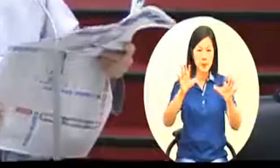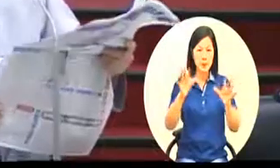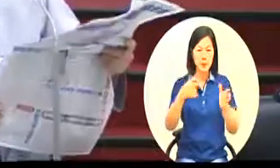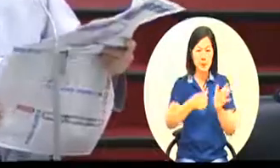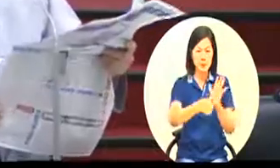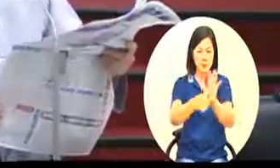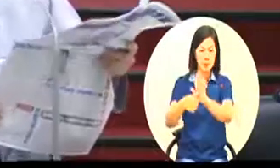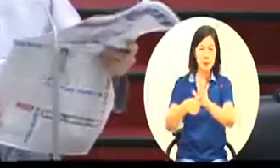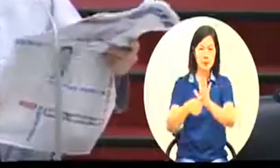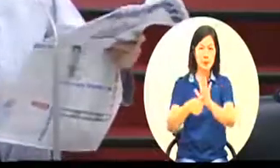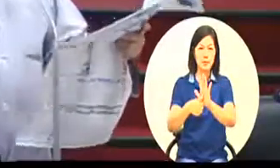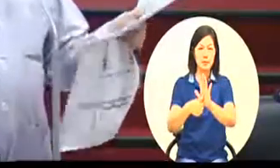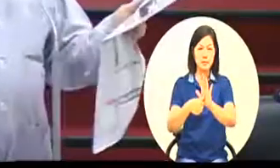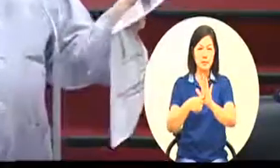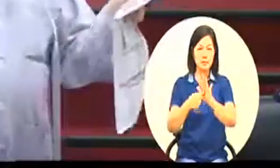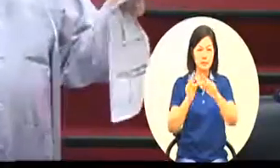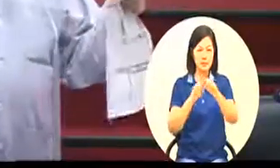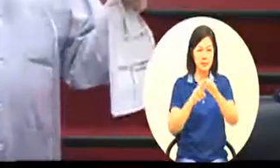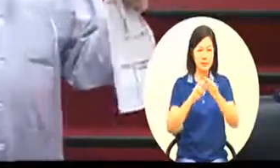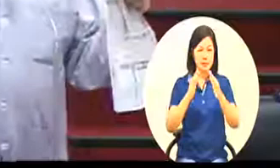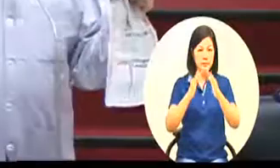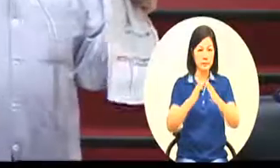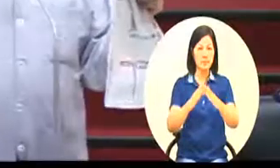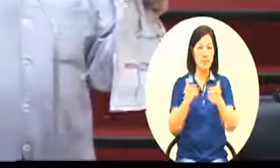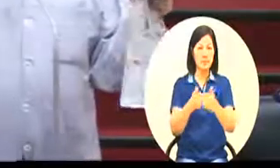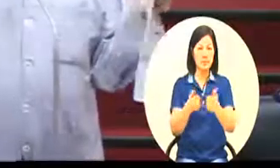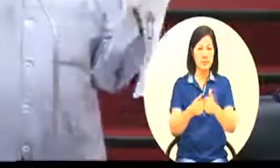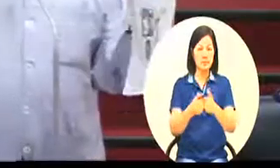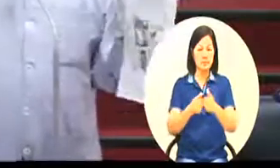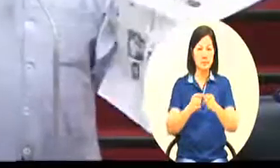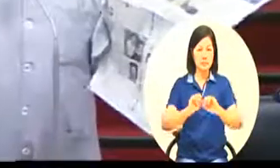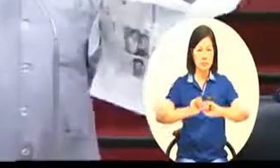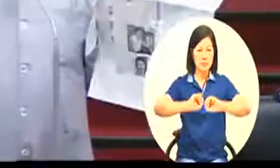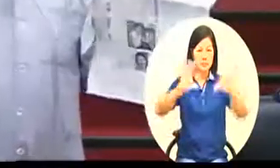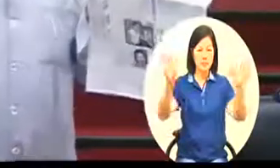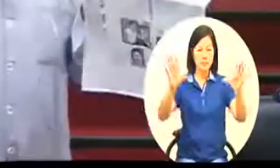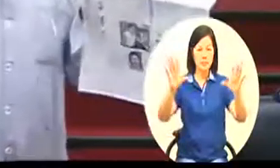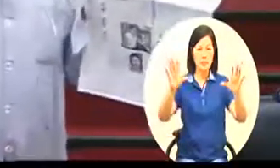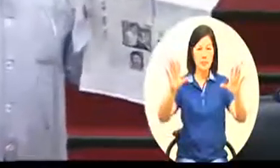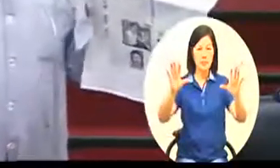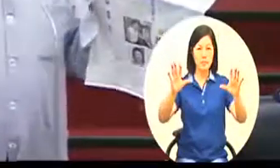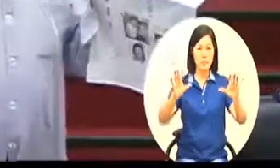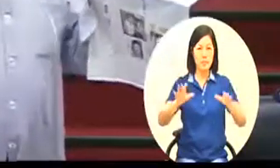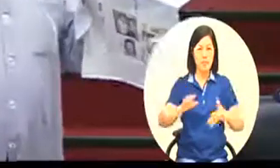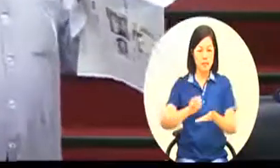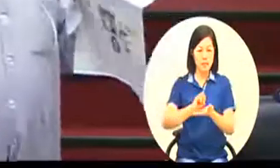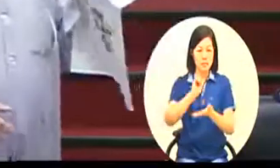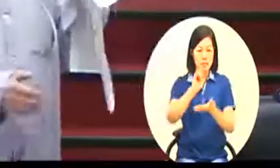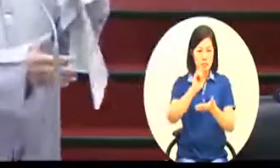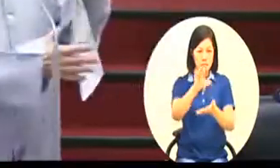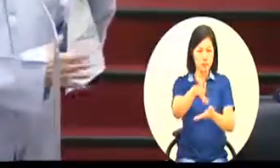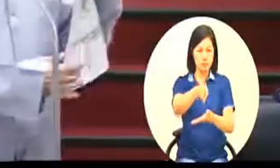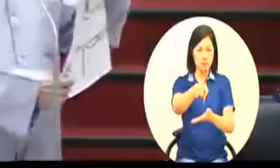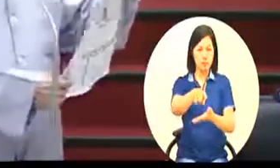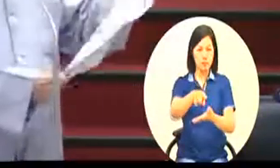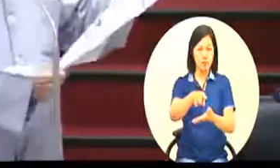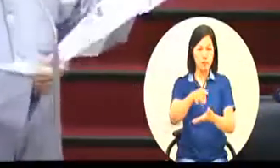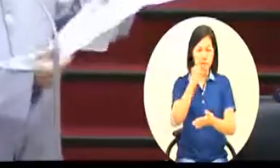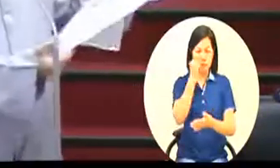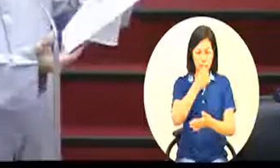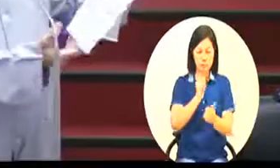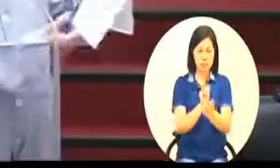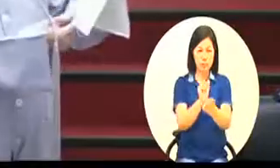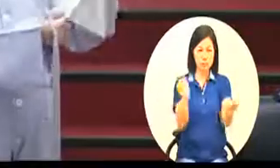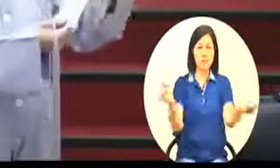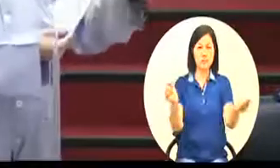台中市市议会公开建言无条件特赦阿扁总统，共